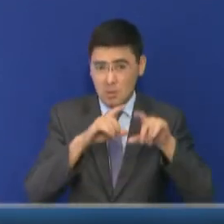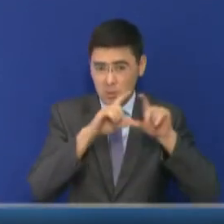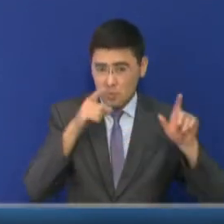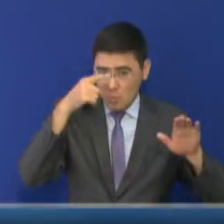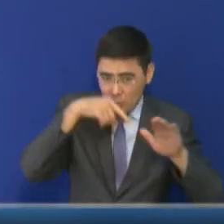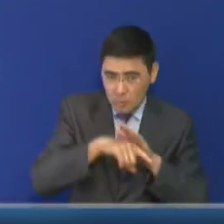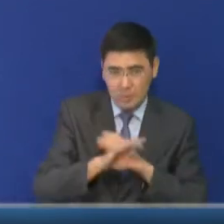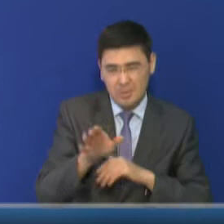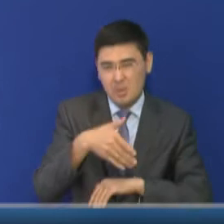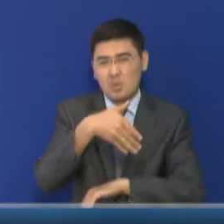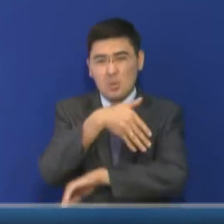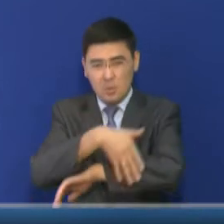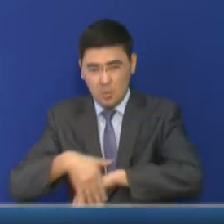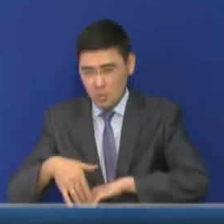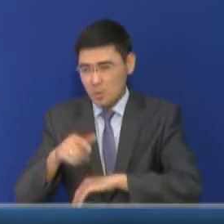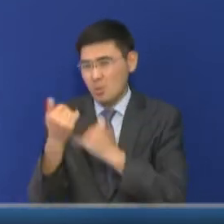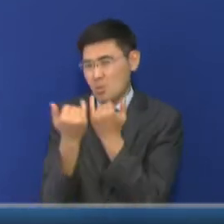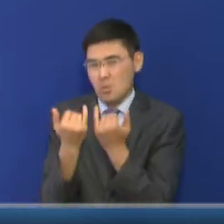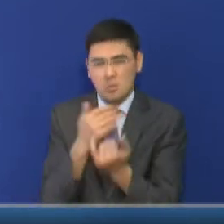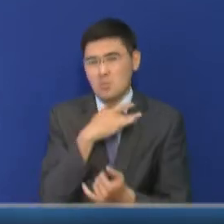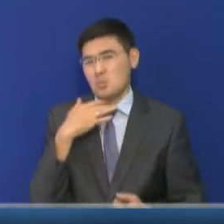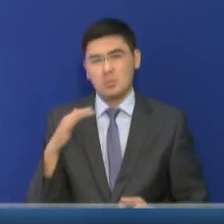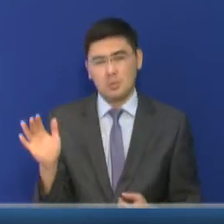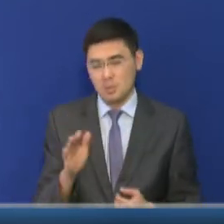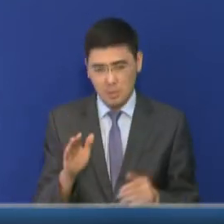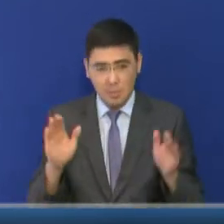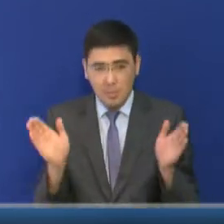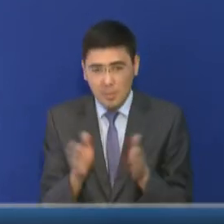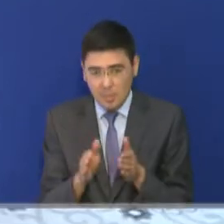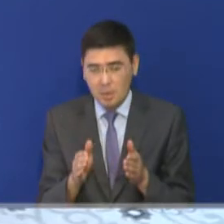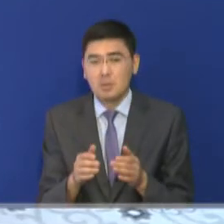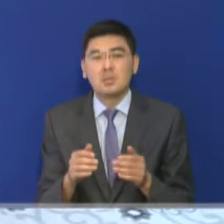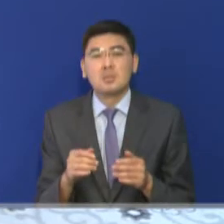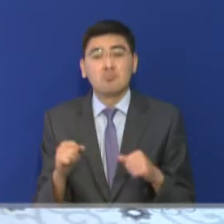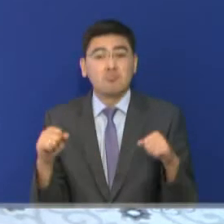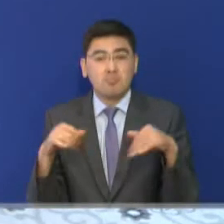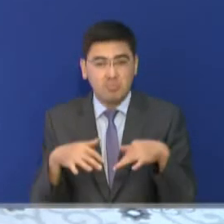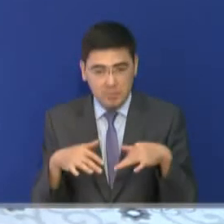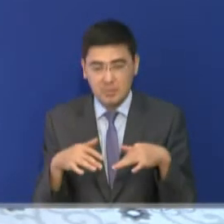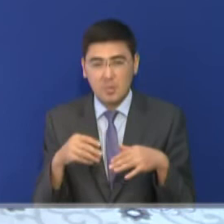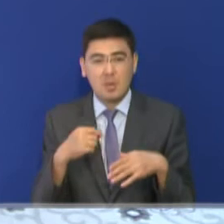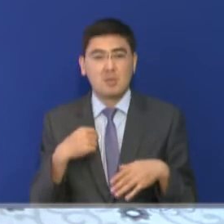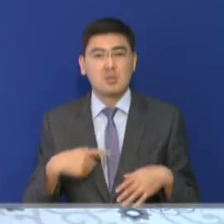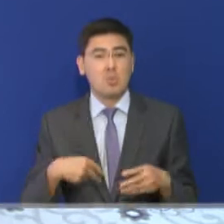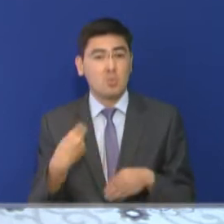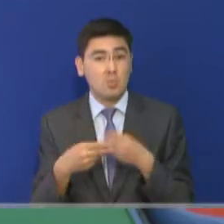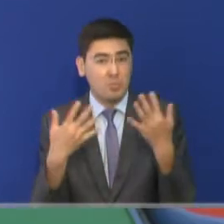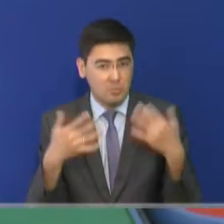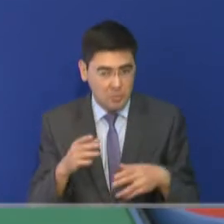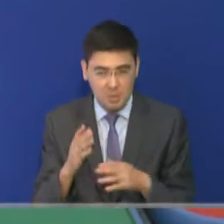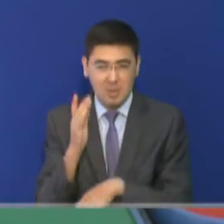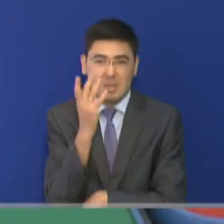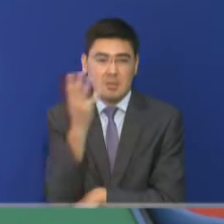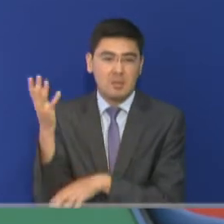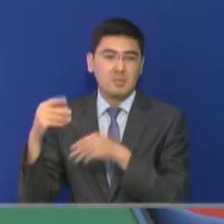аспанасында өткізілуі тиіс. Түлектер аттестат алғаннан кейін тал отырғызады. Білім министрлігі балабақшалардың жұмысын